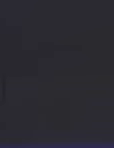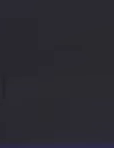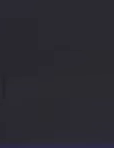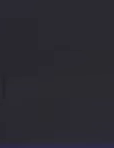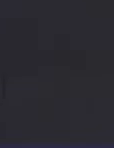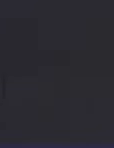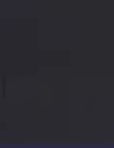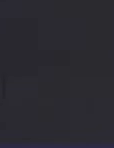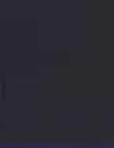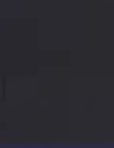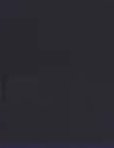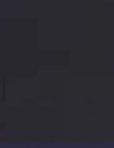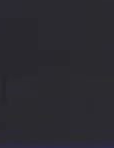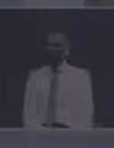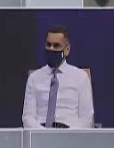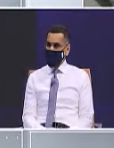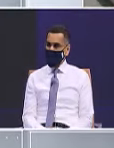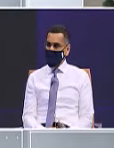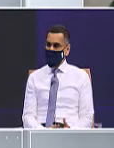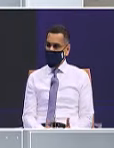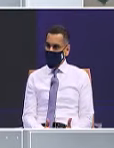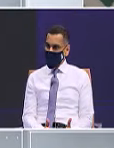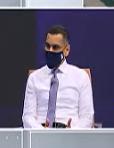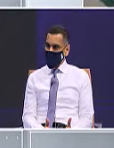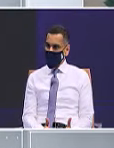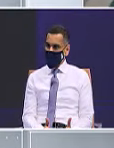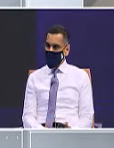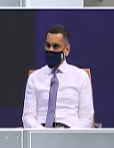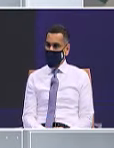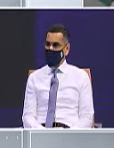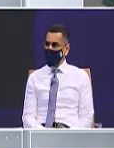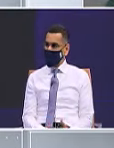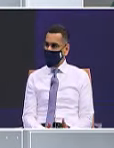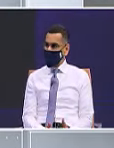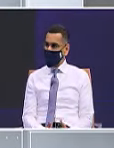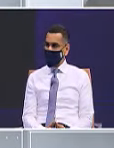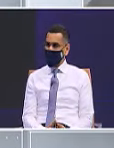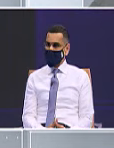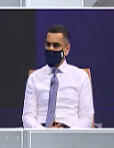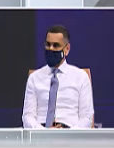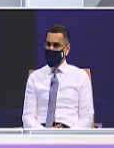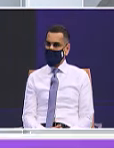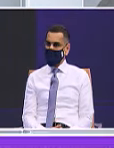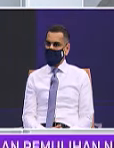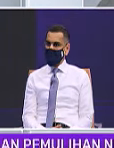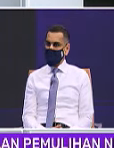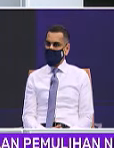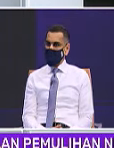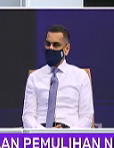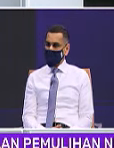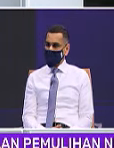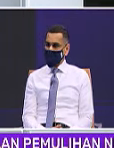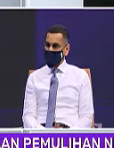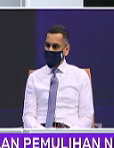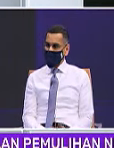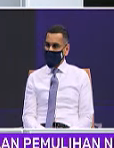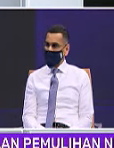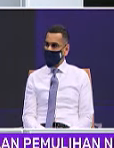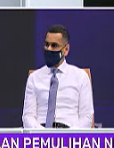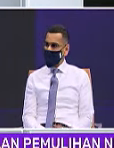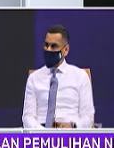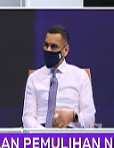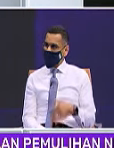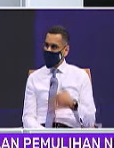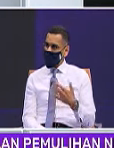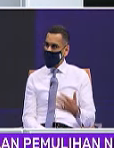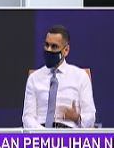aktiviti-aktiviti keselamatan keselamatan sosial sumbangan dalam membantu majikan dan bekerja untuk memastikan